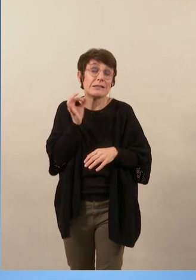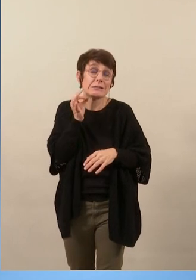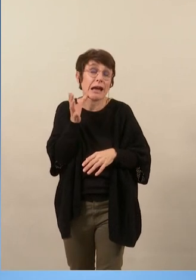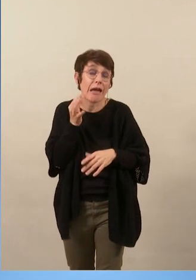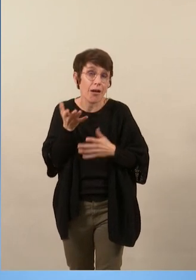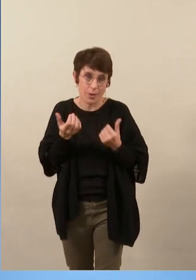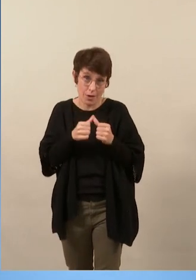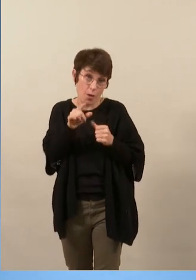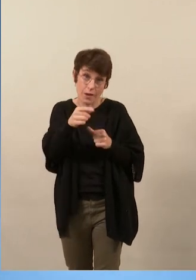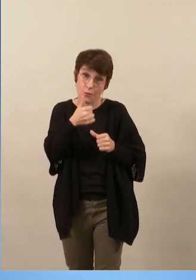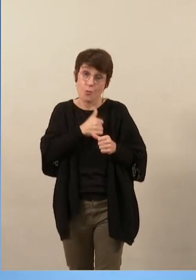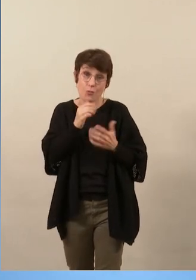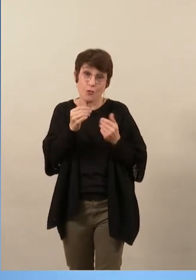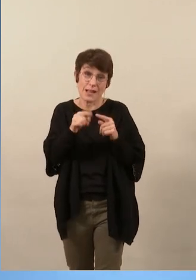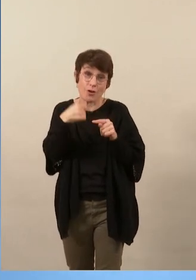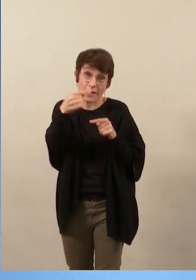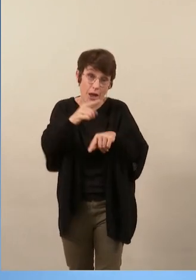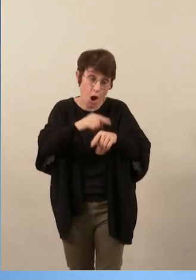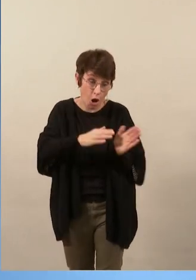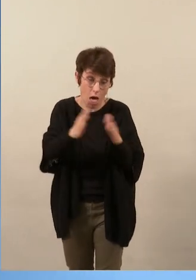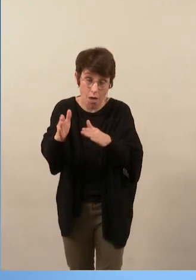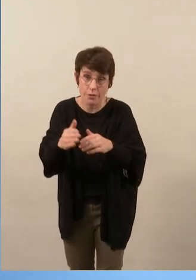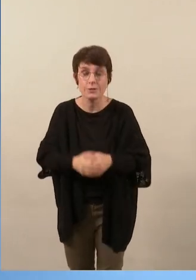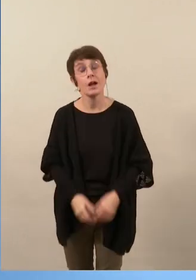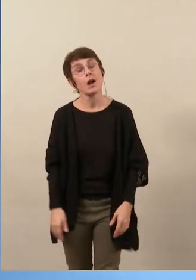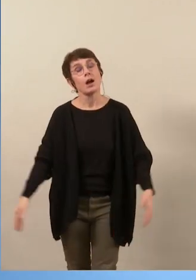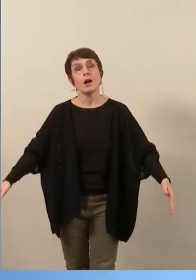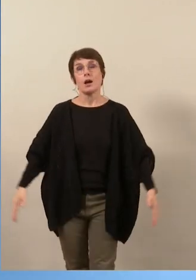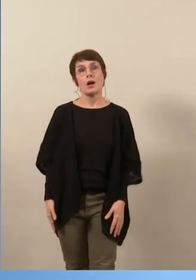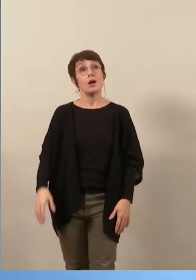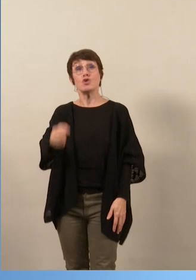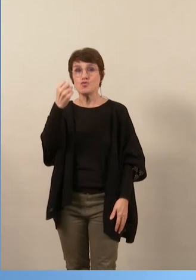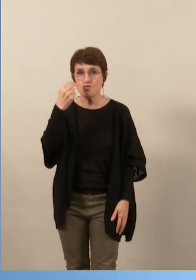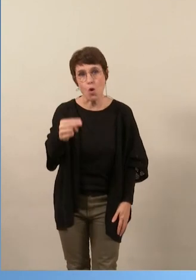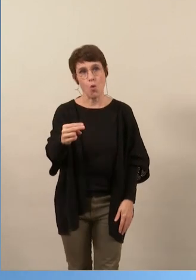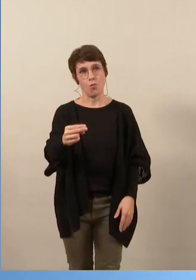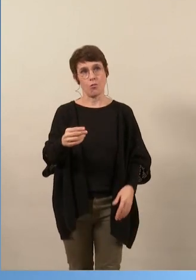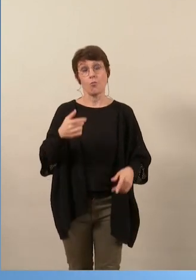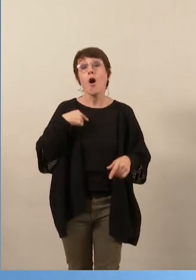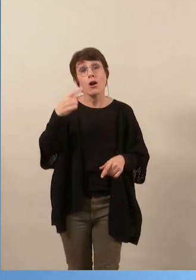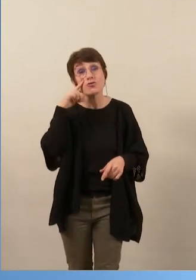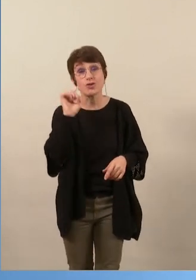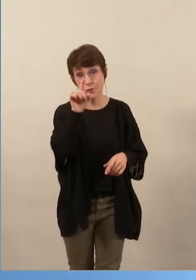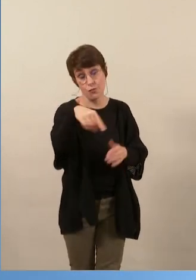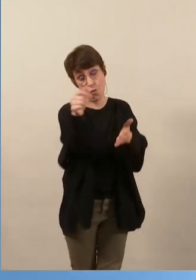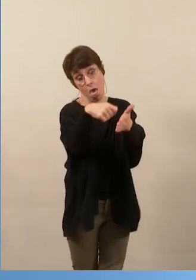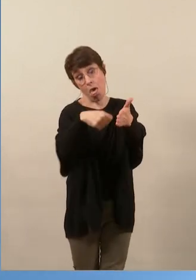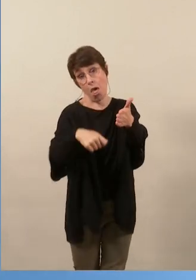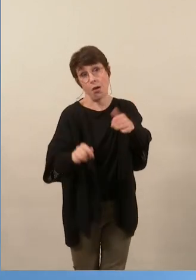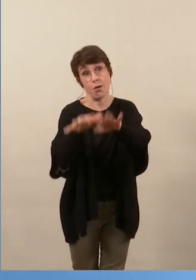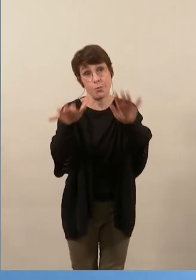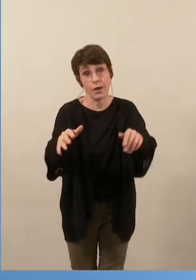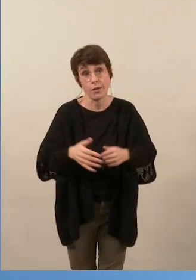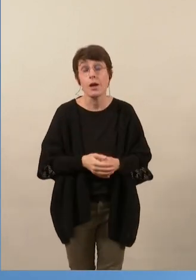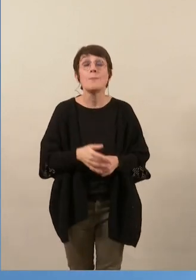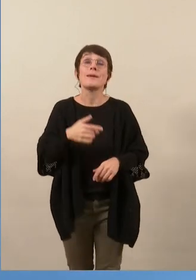matin alors non là aussi je vous ai vu écrire plein de choses là-dessus je vais pas le qualifier mais en pratique